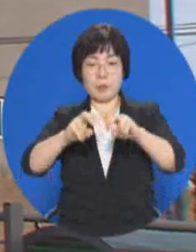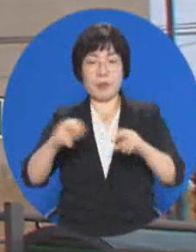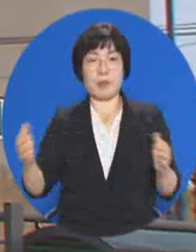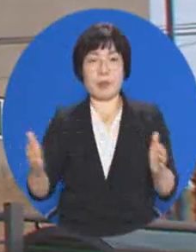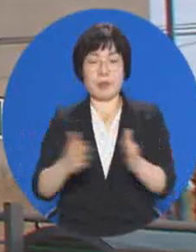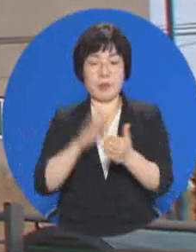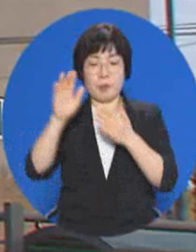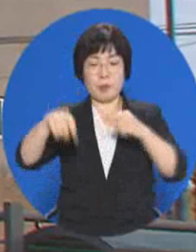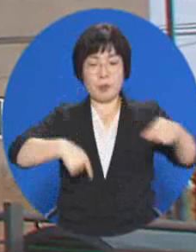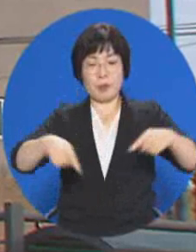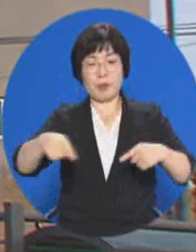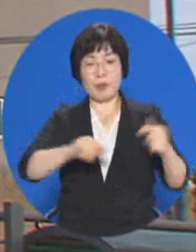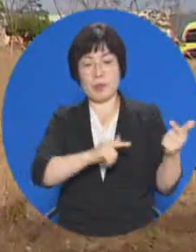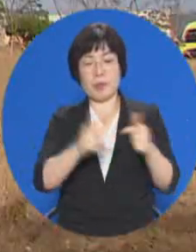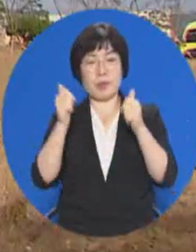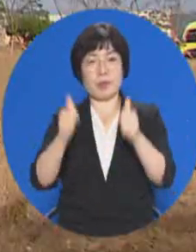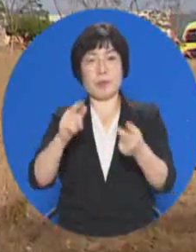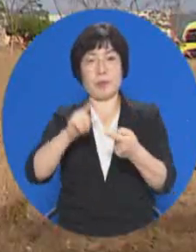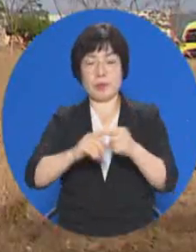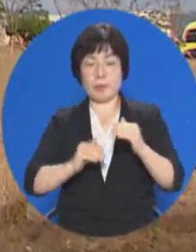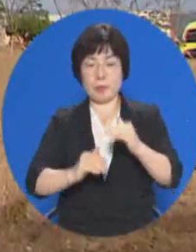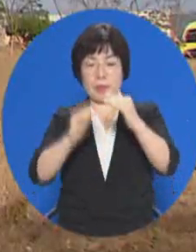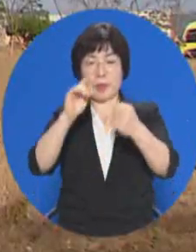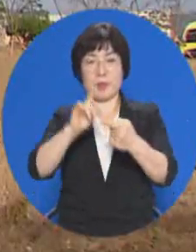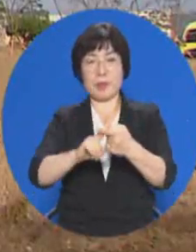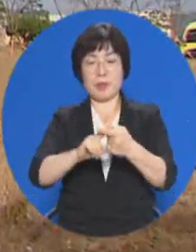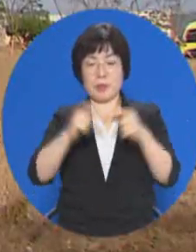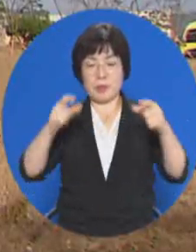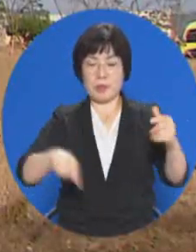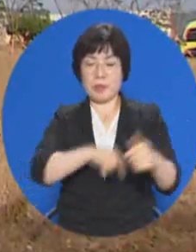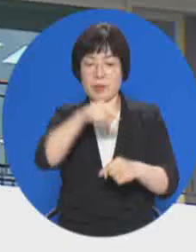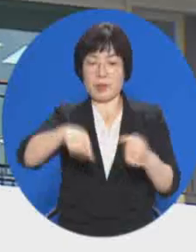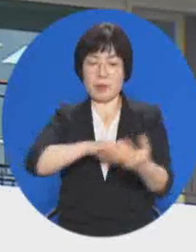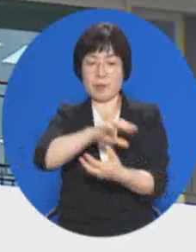향후 행정과 법적 절차의 이행 여부를 두고 지역 내